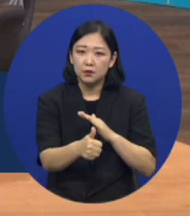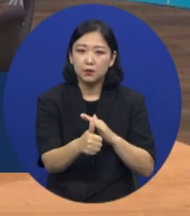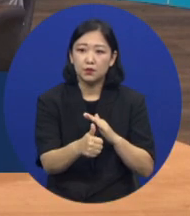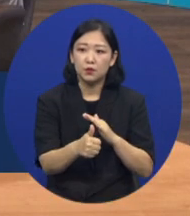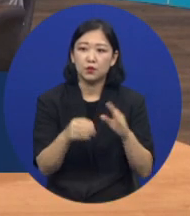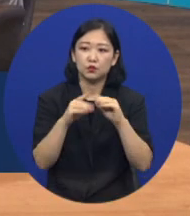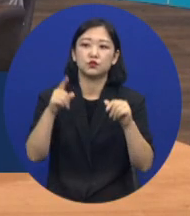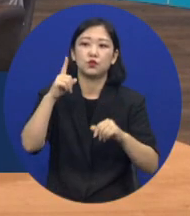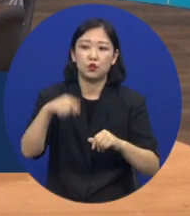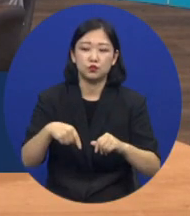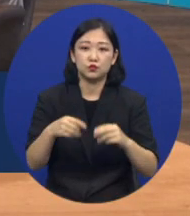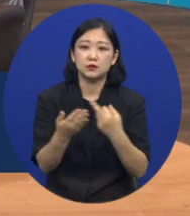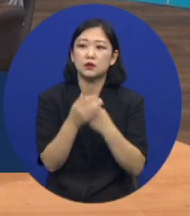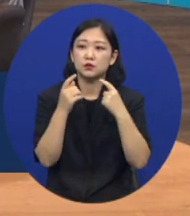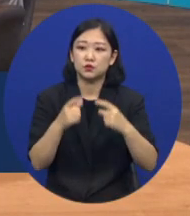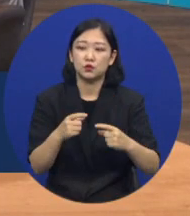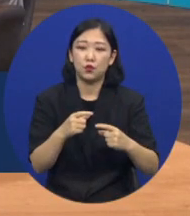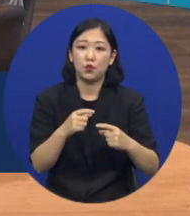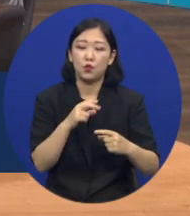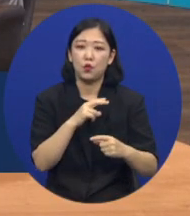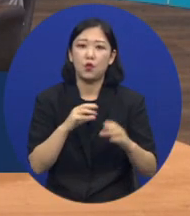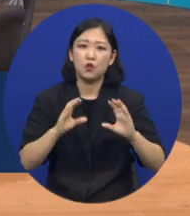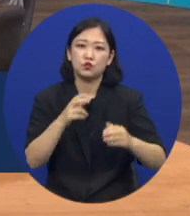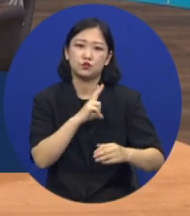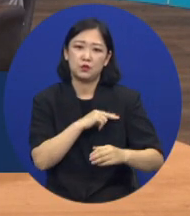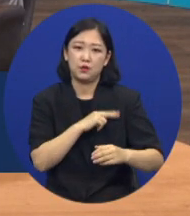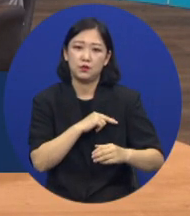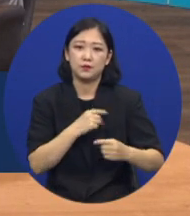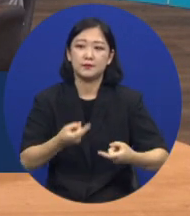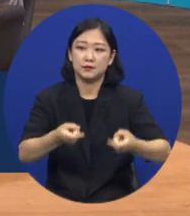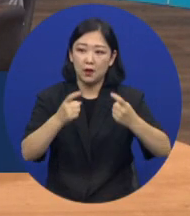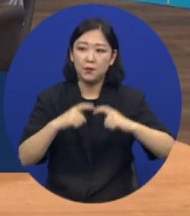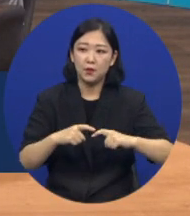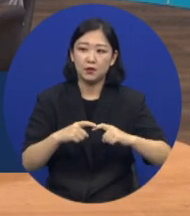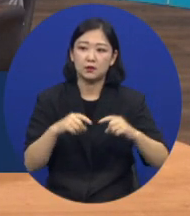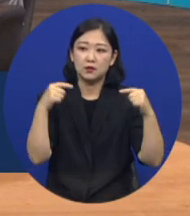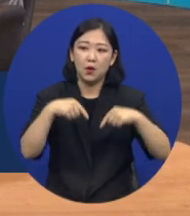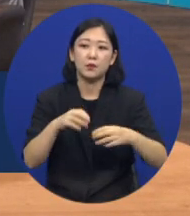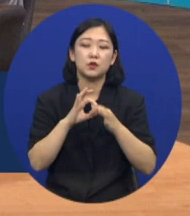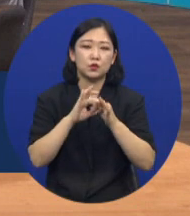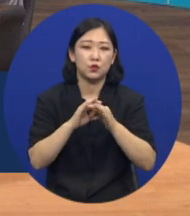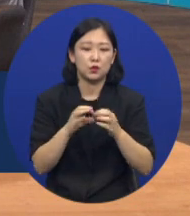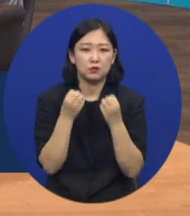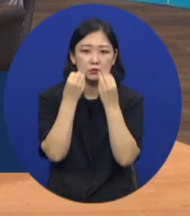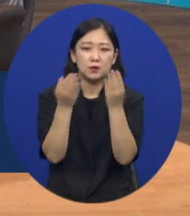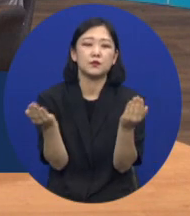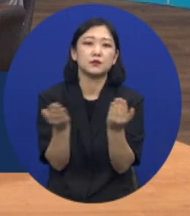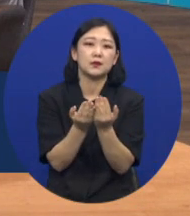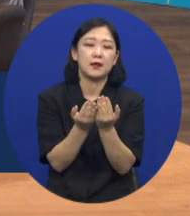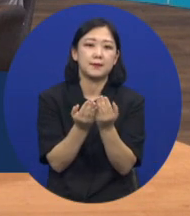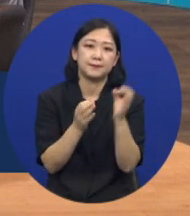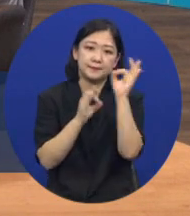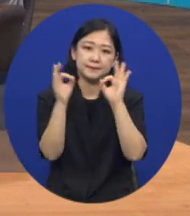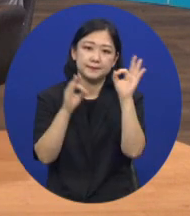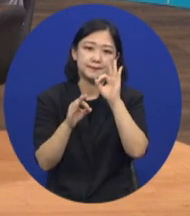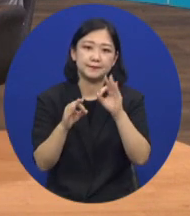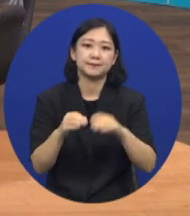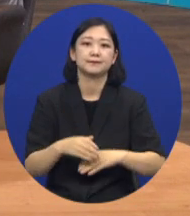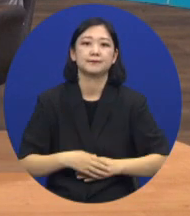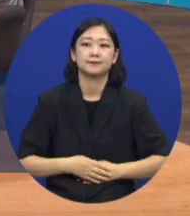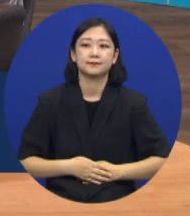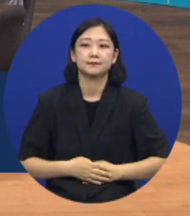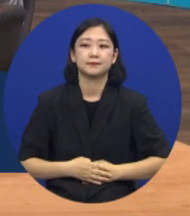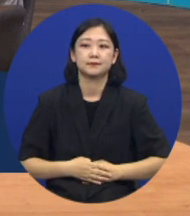국토부 그리고 제주도 국회의원이 참여하는 당정 협의를 통해서 새로운 대안을 모색해 나가고자 합니다